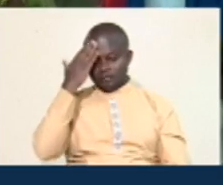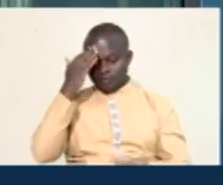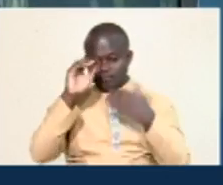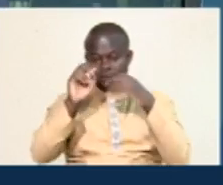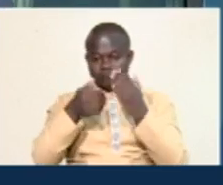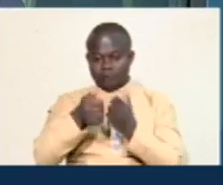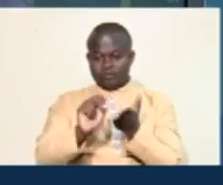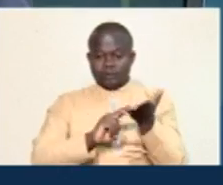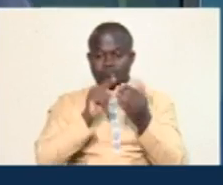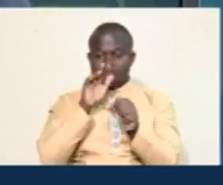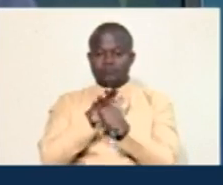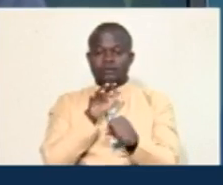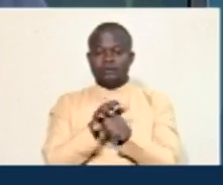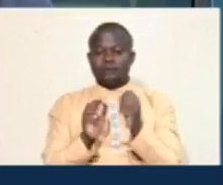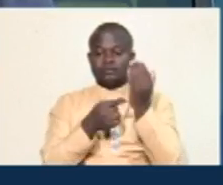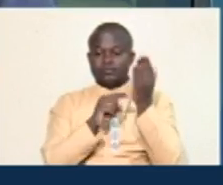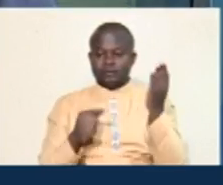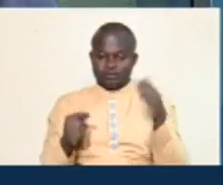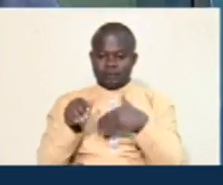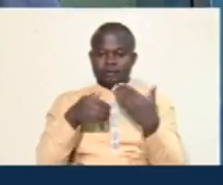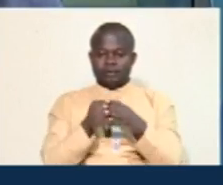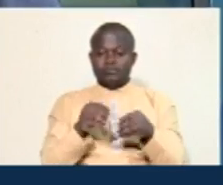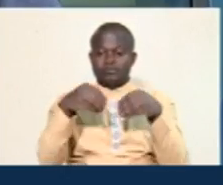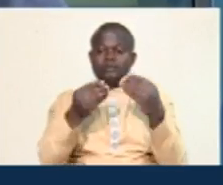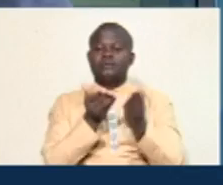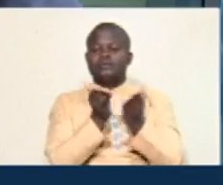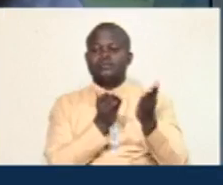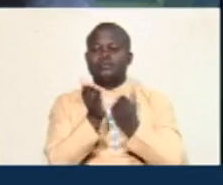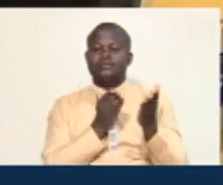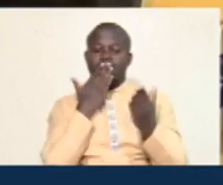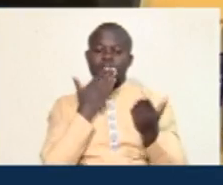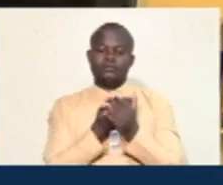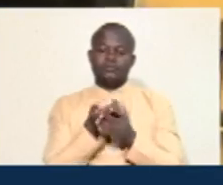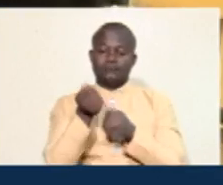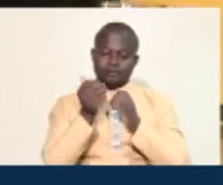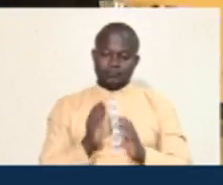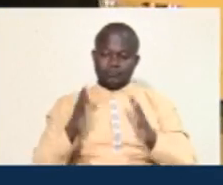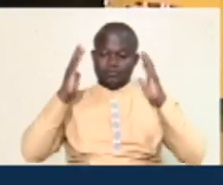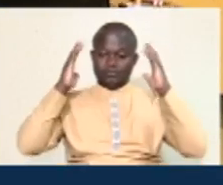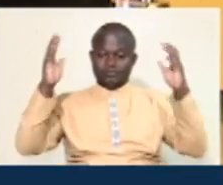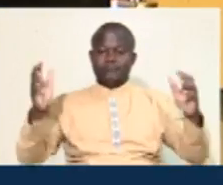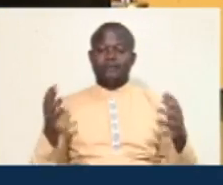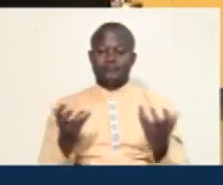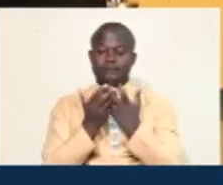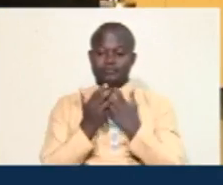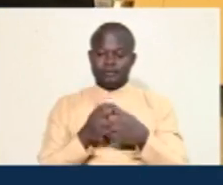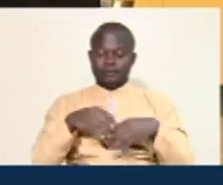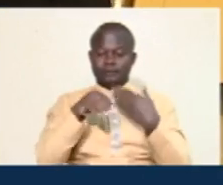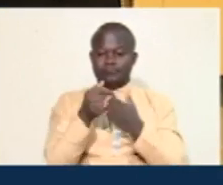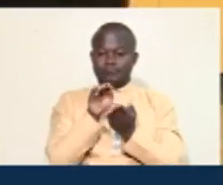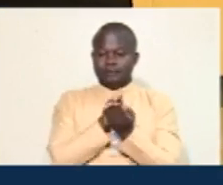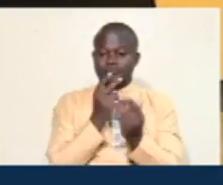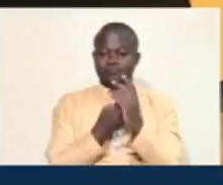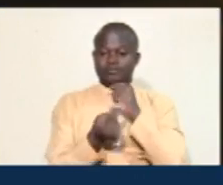ikoresha cyane cyane ikoranabuhanga no gutanga serivisi nziza ku bakiriya banini. byitezwe rero ko guhuzwa kw'izi banki